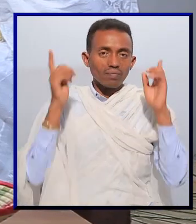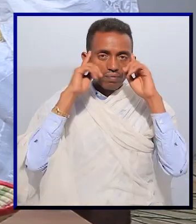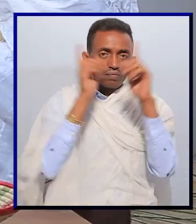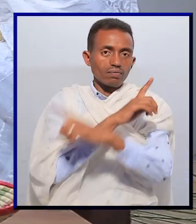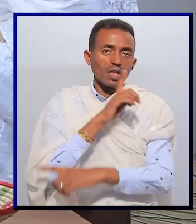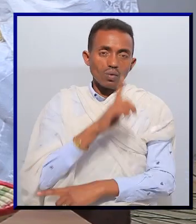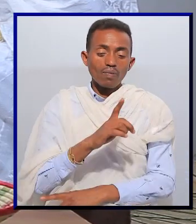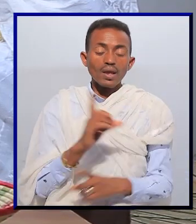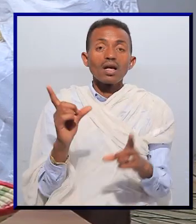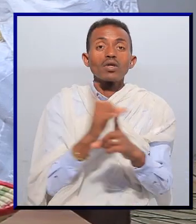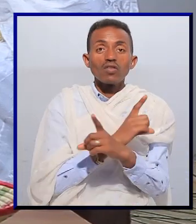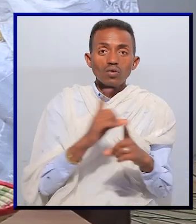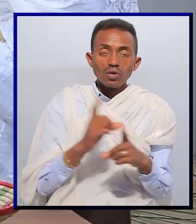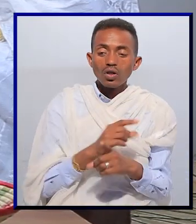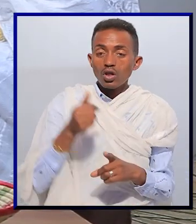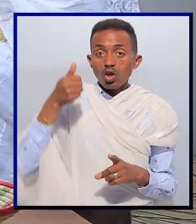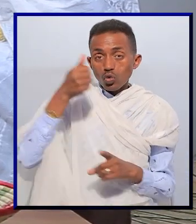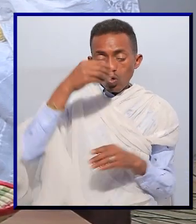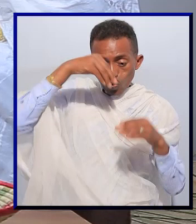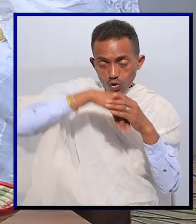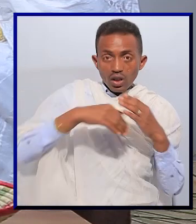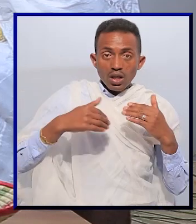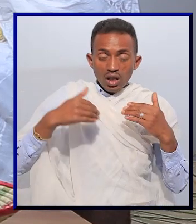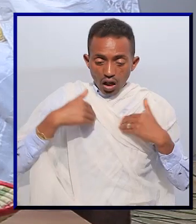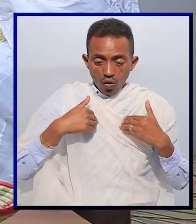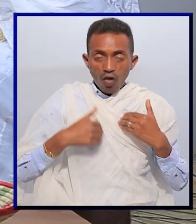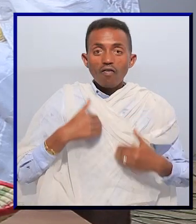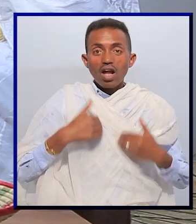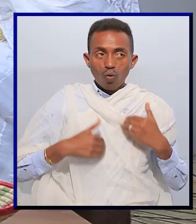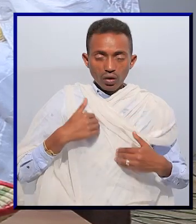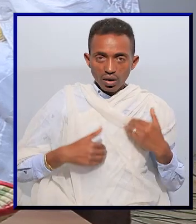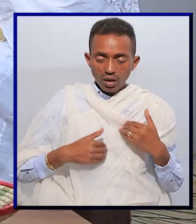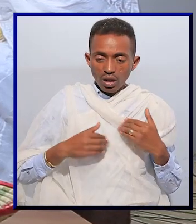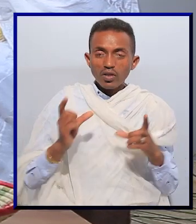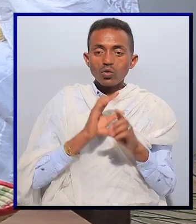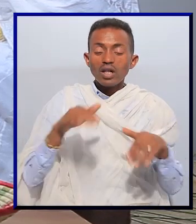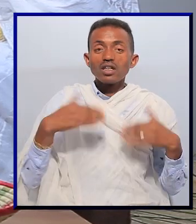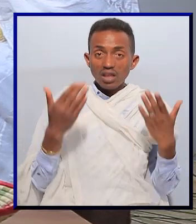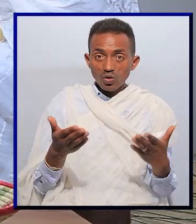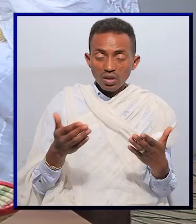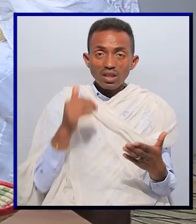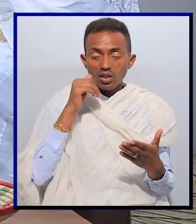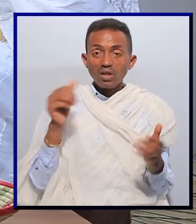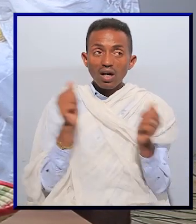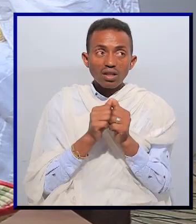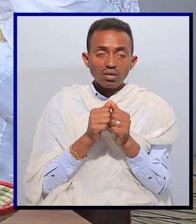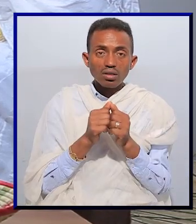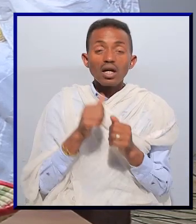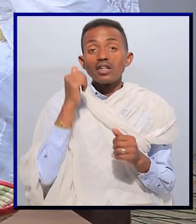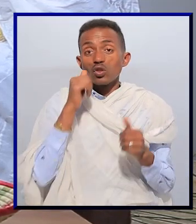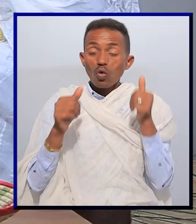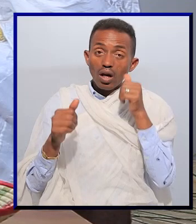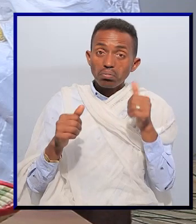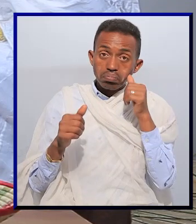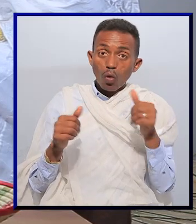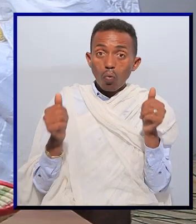ውስጥ ያለው ፍላጎትና እንትን በተፈጥሮ የተሰጣት ከሴት ጋራ ግንኙነት እንድትፈጽም ነው ሴት ሆና ማለት ነው። ወንዱን ደግሞ ወንድ ሆነ ከወንድ